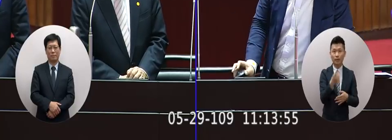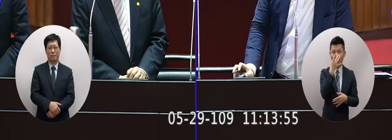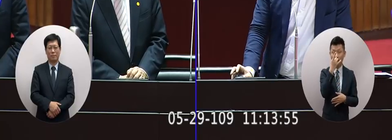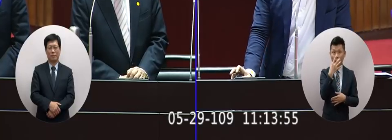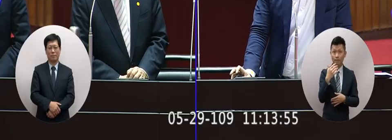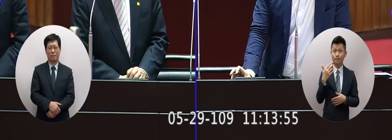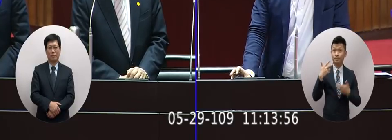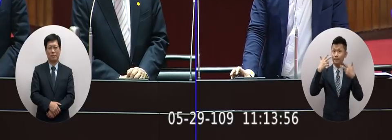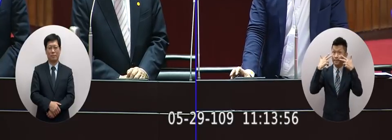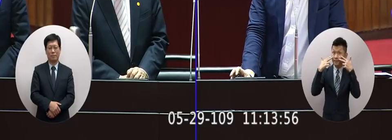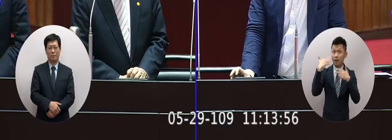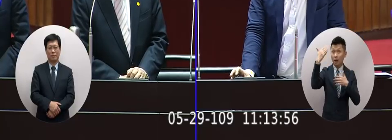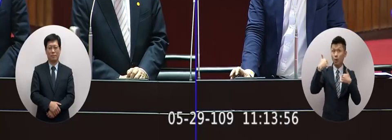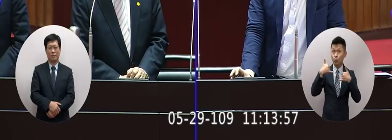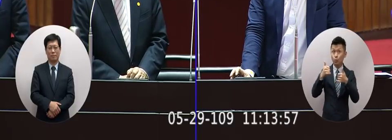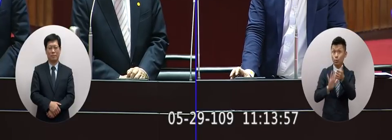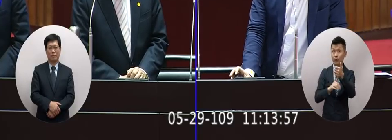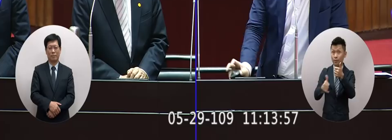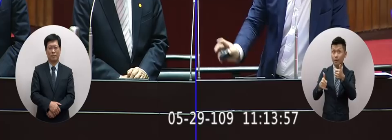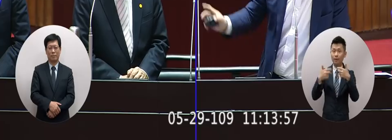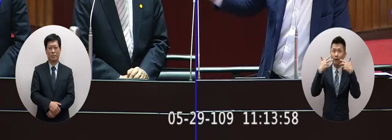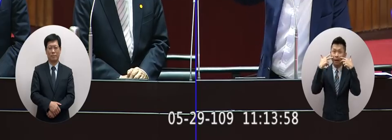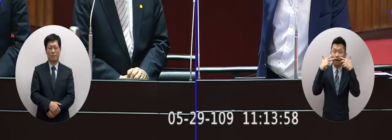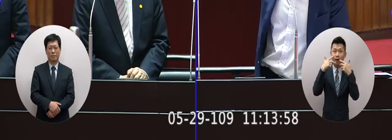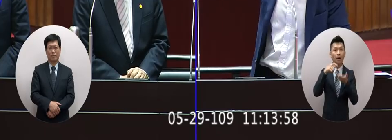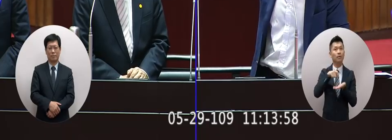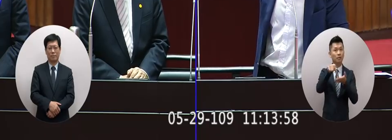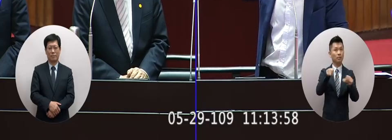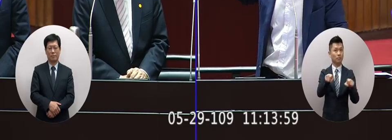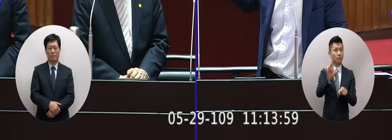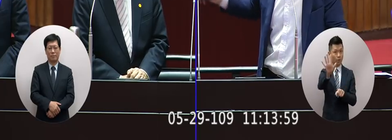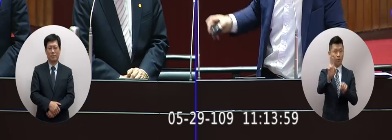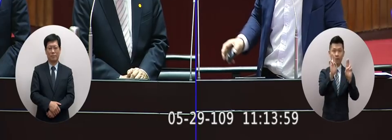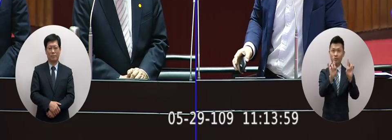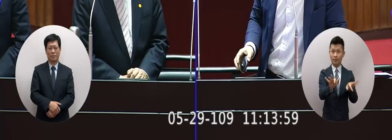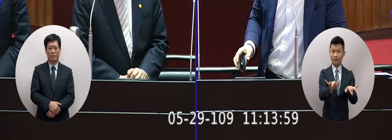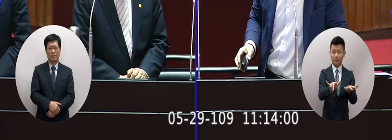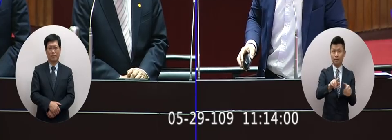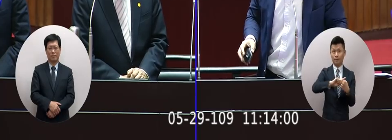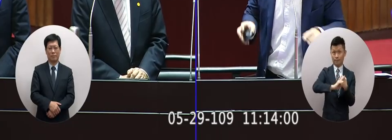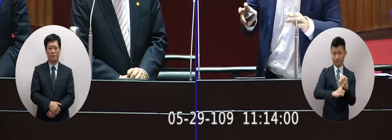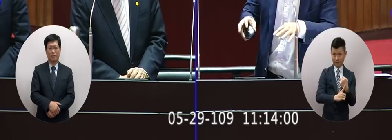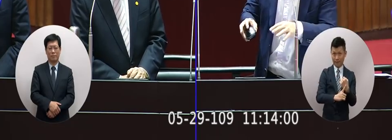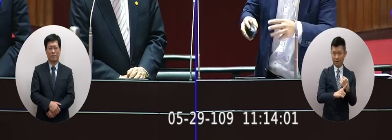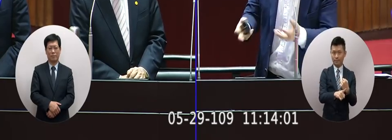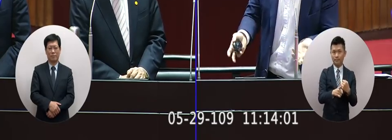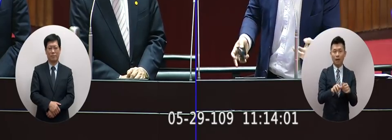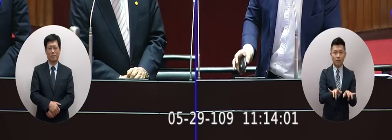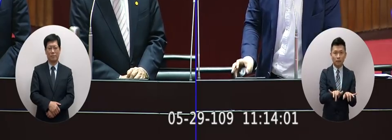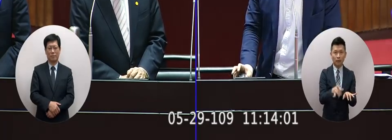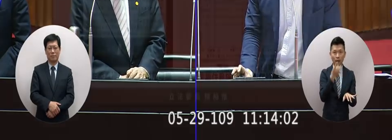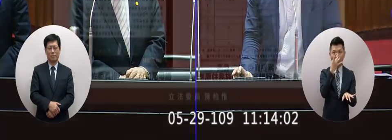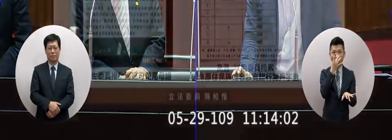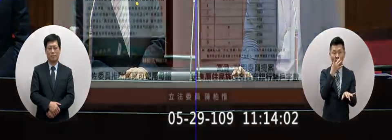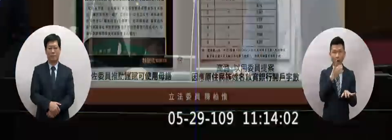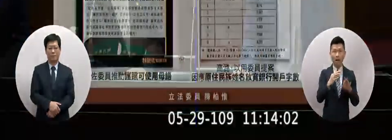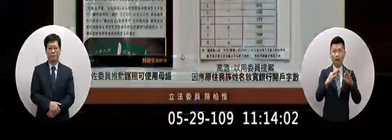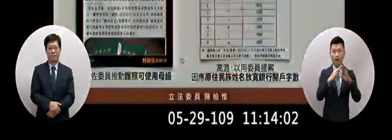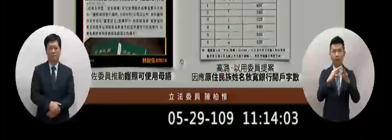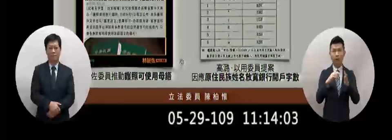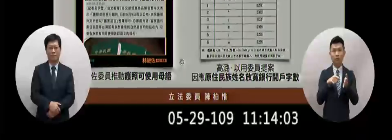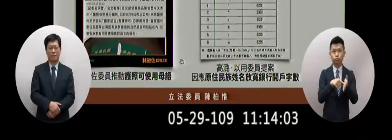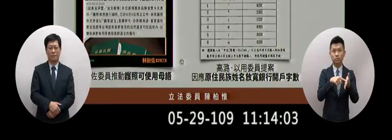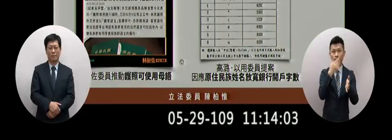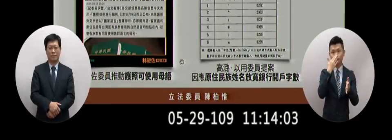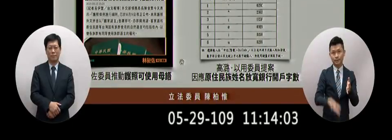高露伊用委婉进前原住民做的时阵，伊有提案，这是伫电脑输入法的差别啦。啊，为甚拍袂出来，总无多开户，安尼足奇怪。